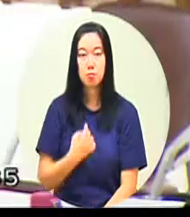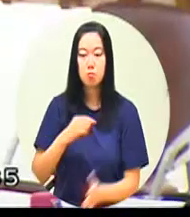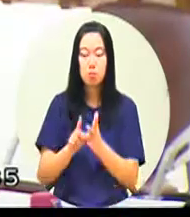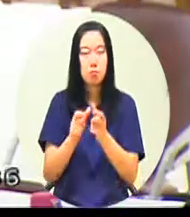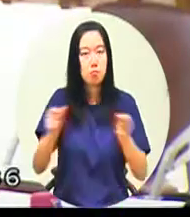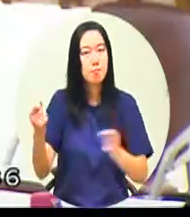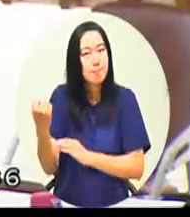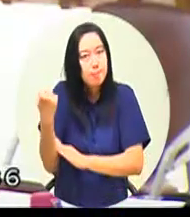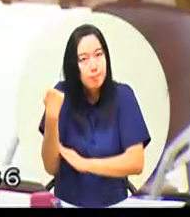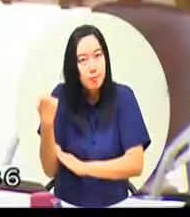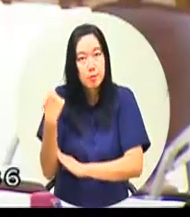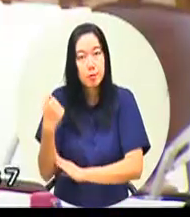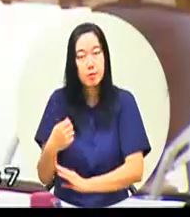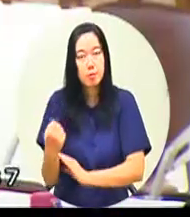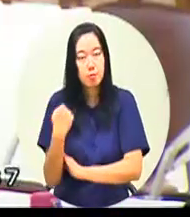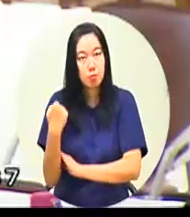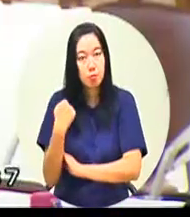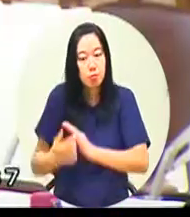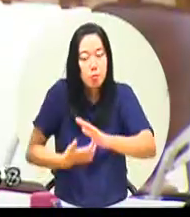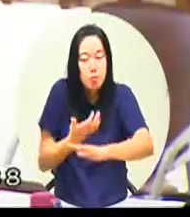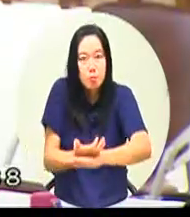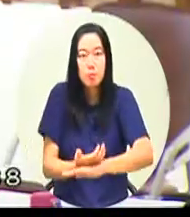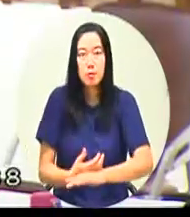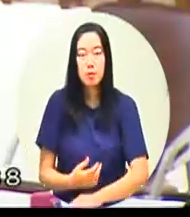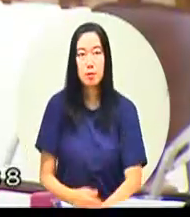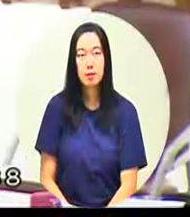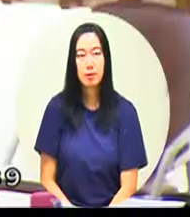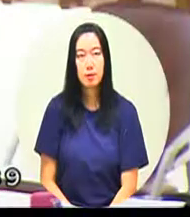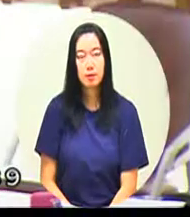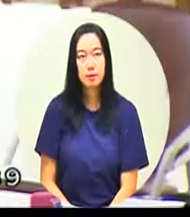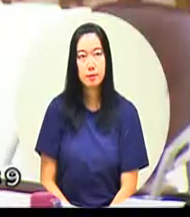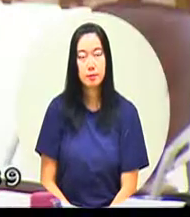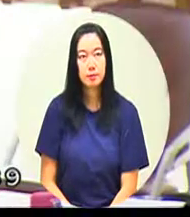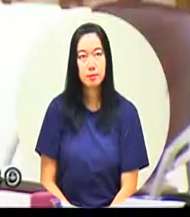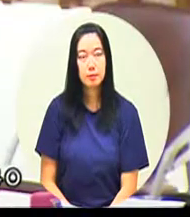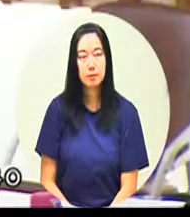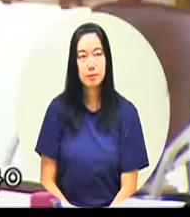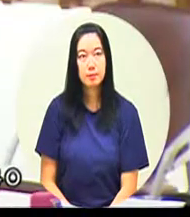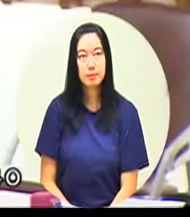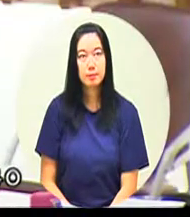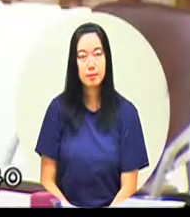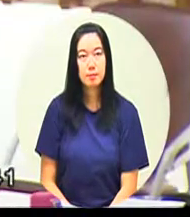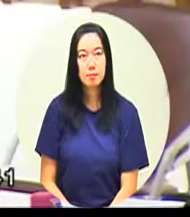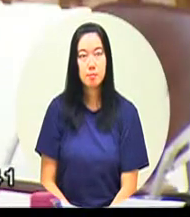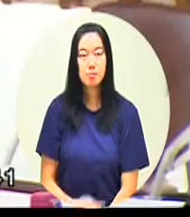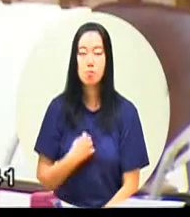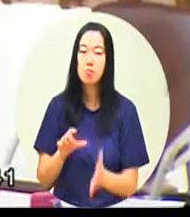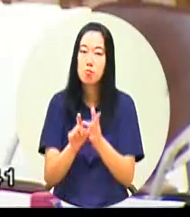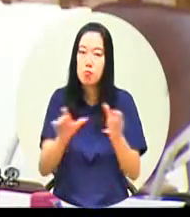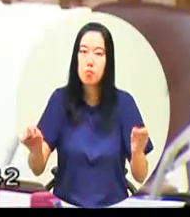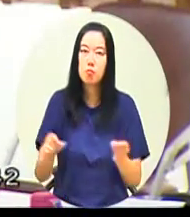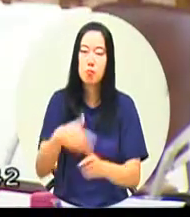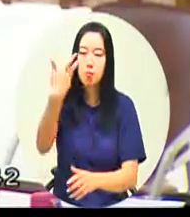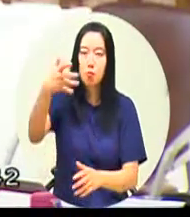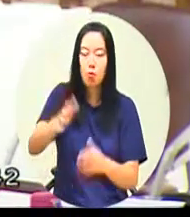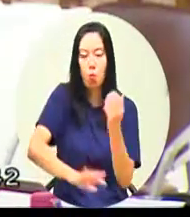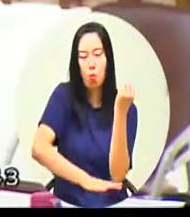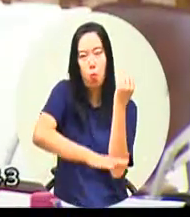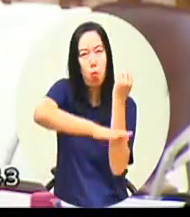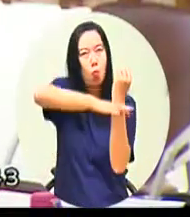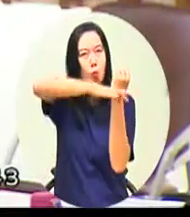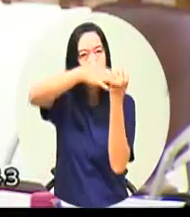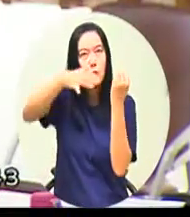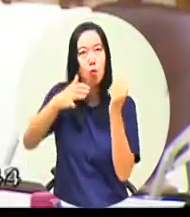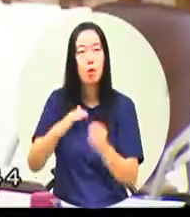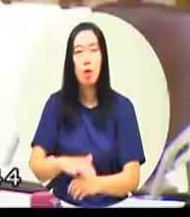力之下，一旦讲登记饮水我们的镇农